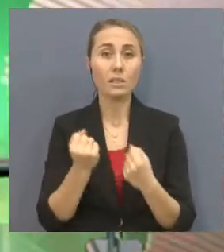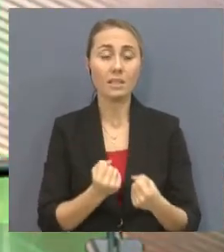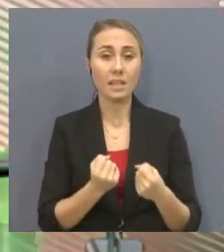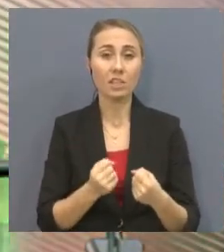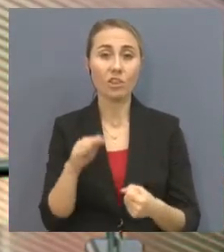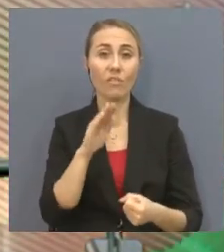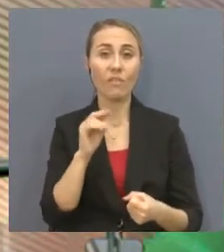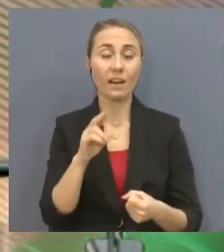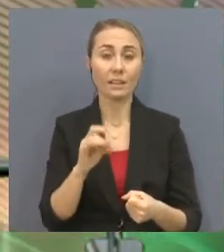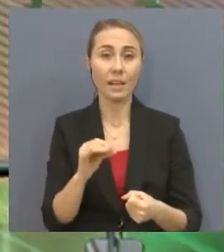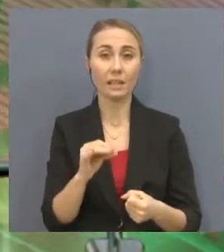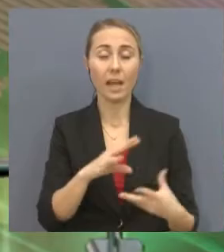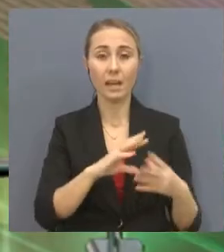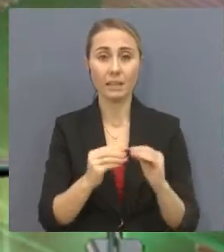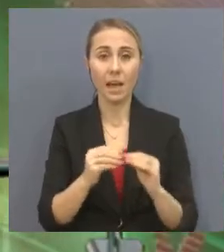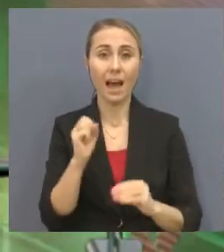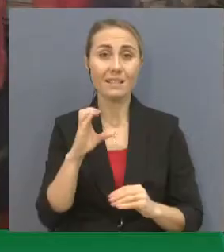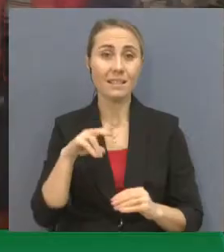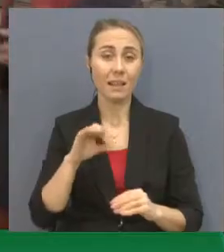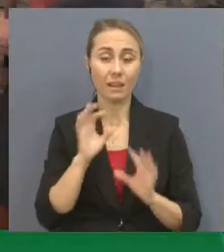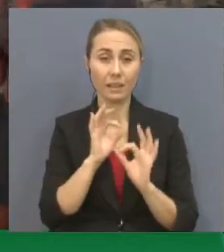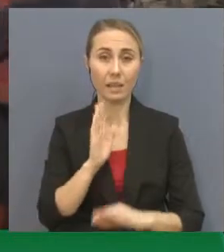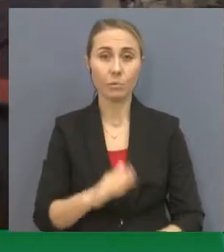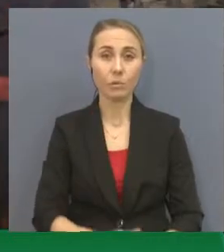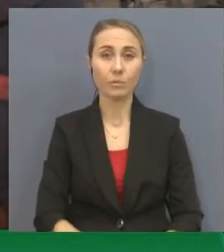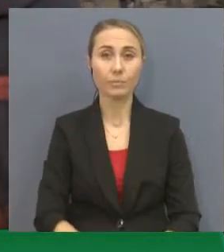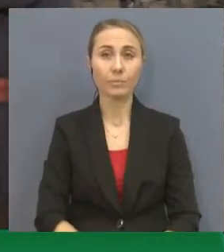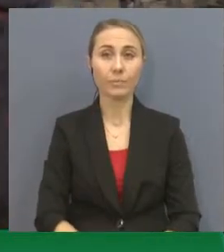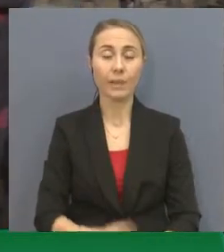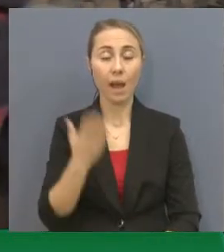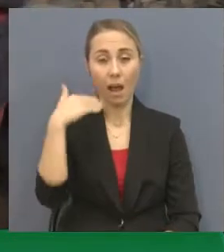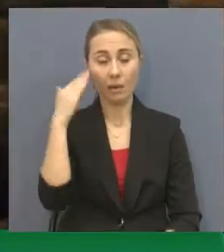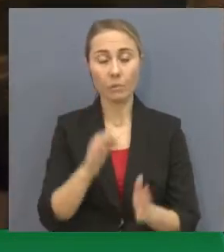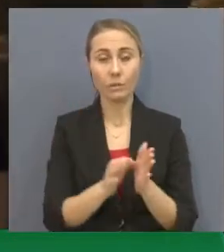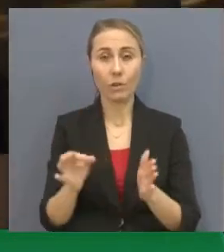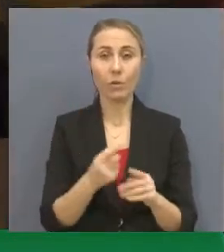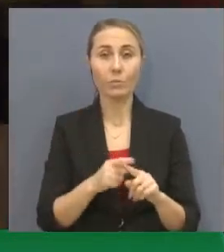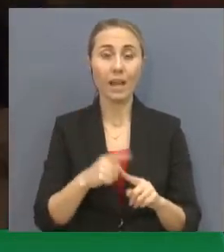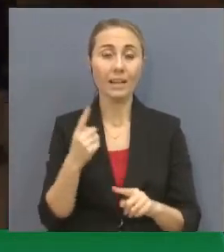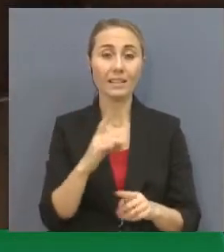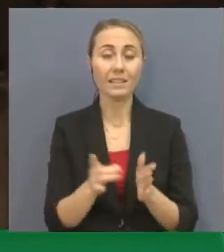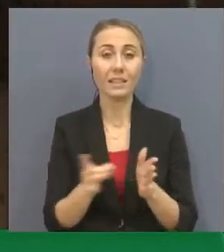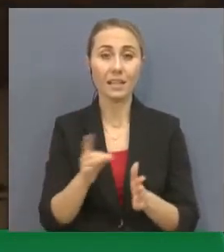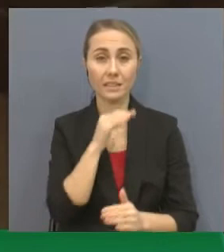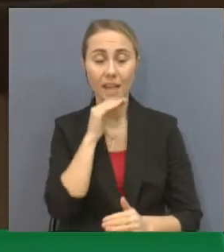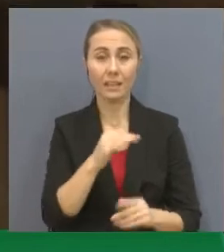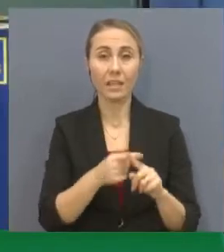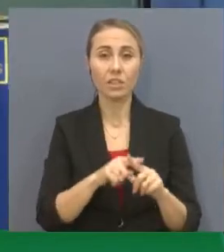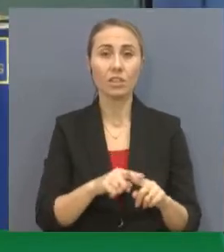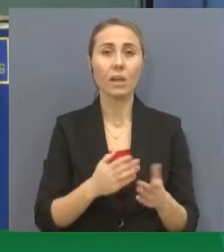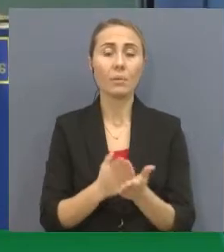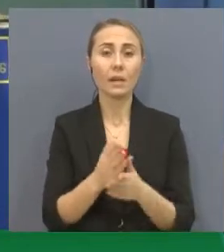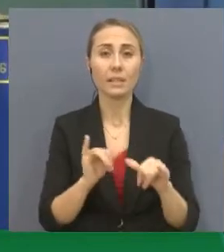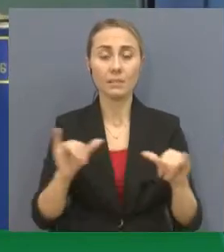факторов анализирует аслан абу талиб of акмолинская область один из регионов с достаточным потенциалом развития